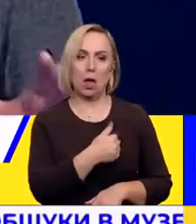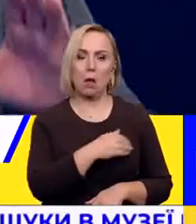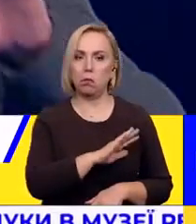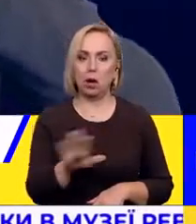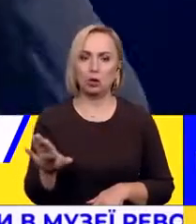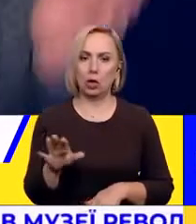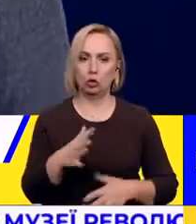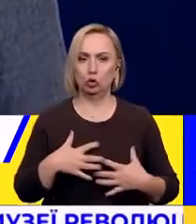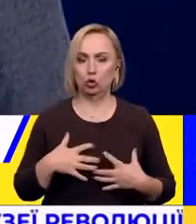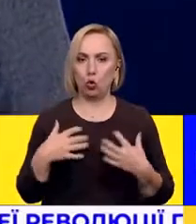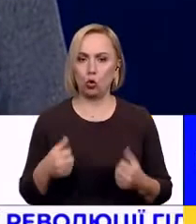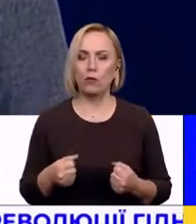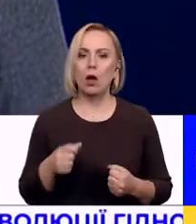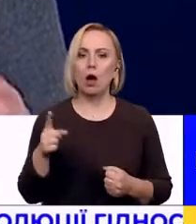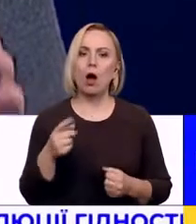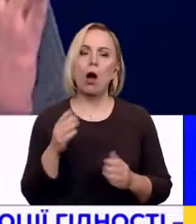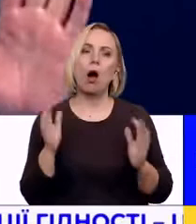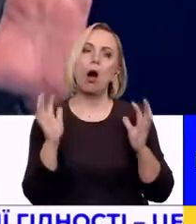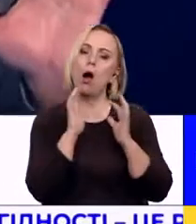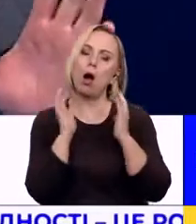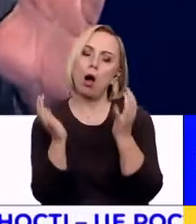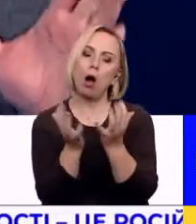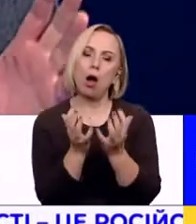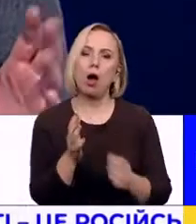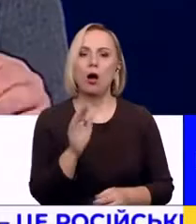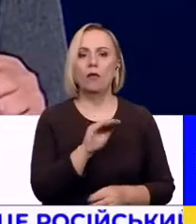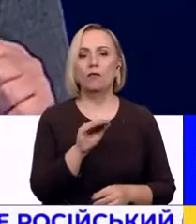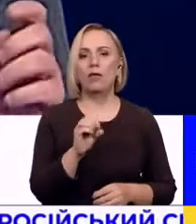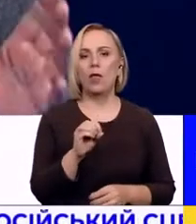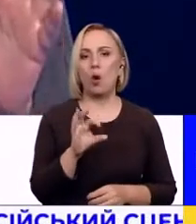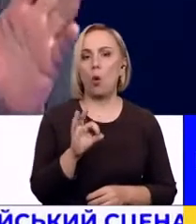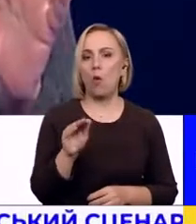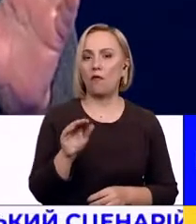лежати не в феофані, там в вакуумі, в своєму такому теплій ванні.